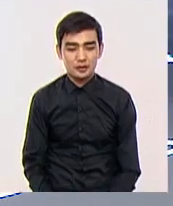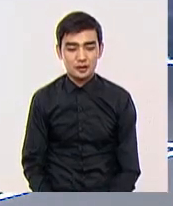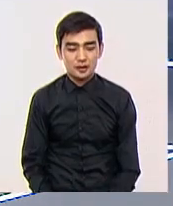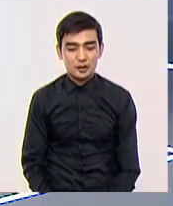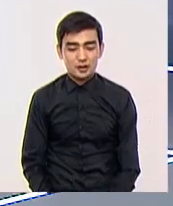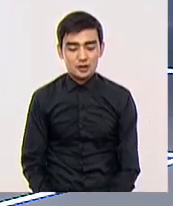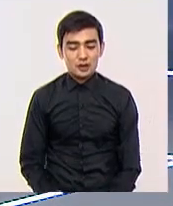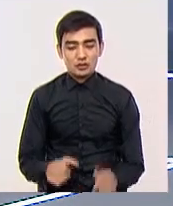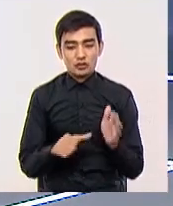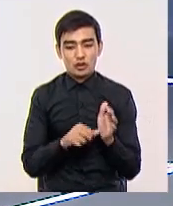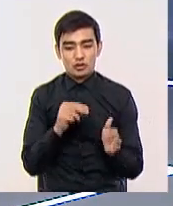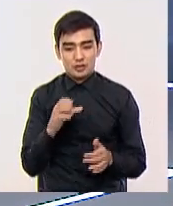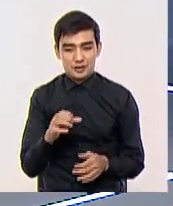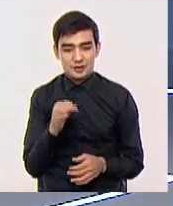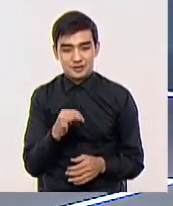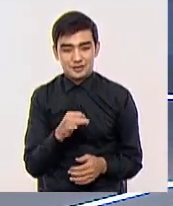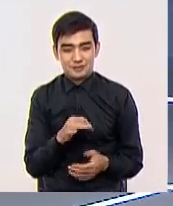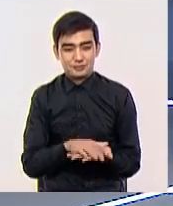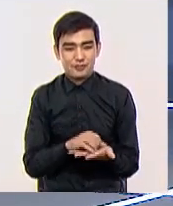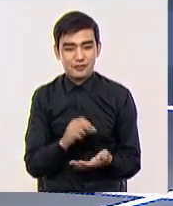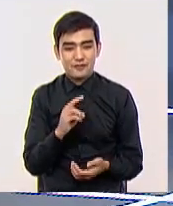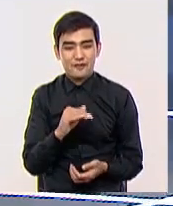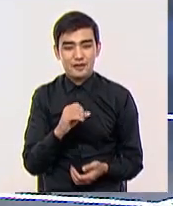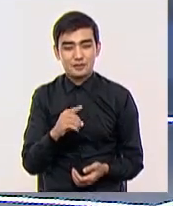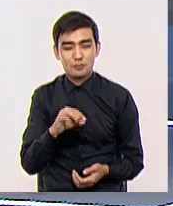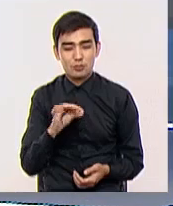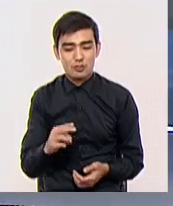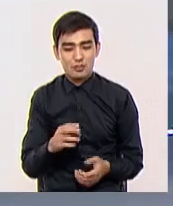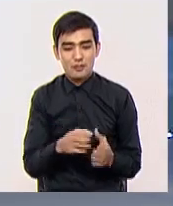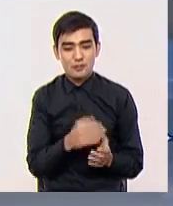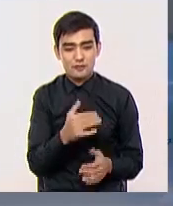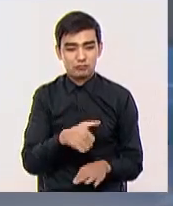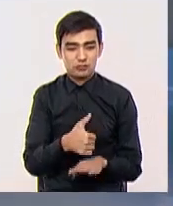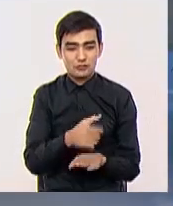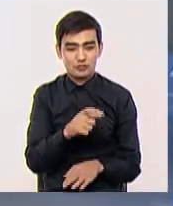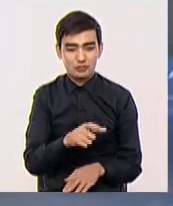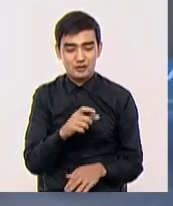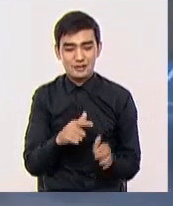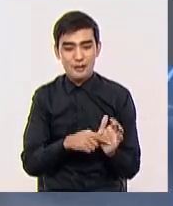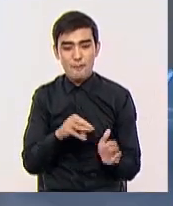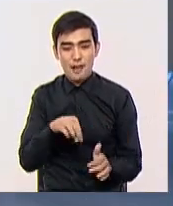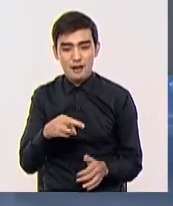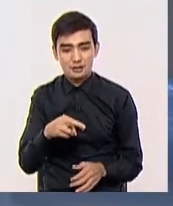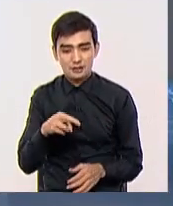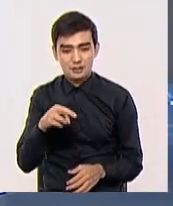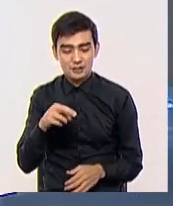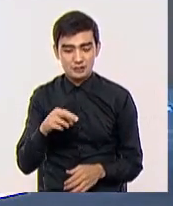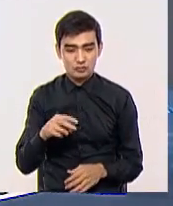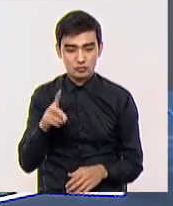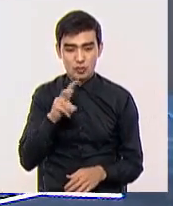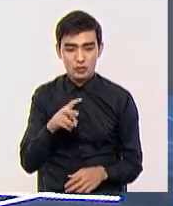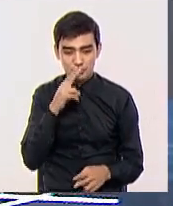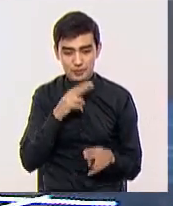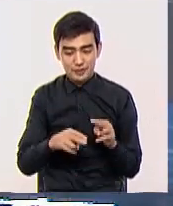Осы 6 сағаттық ақаудың кесірінен Facebook компаниясының негізін қалаушы Марк Цукерберг 7 миллиардқа жуық долларынан айырылып қалды.